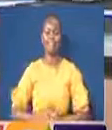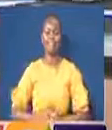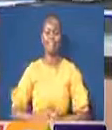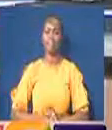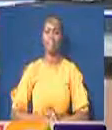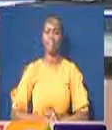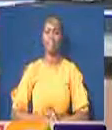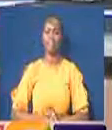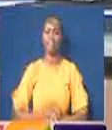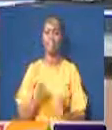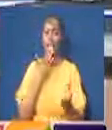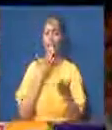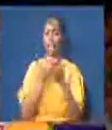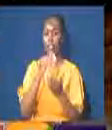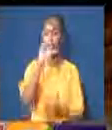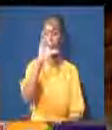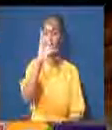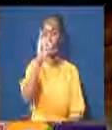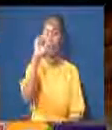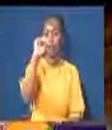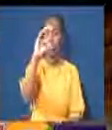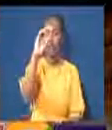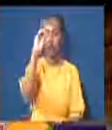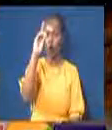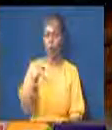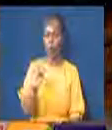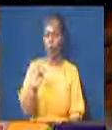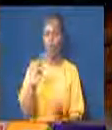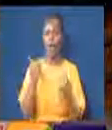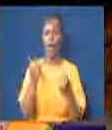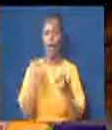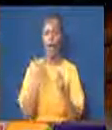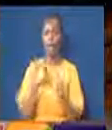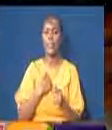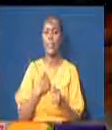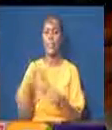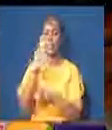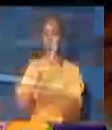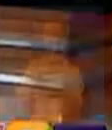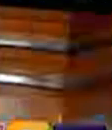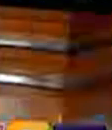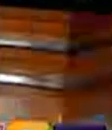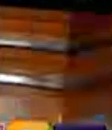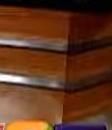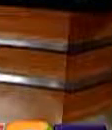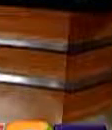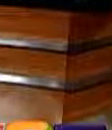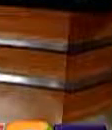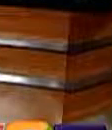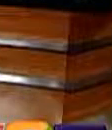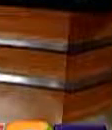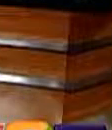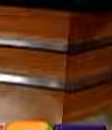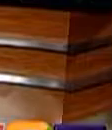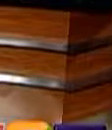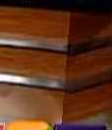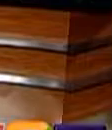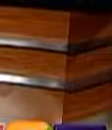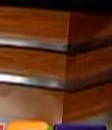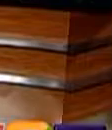Asante sana Lincoln. Utaniruhusu ni kujibu kwa lugha ya Kiswahili,